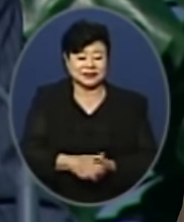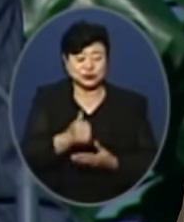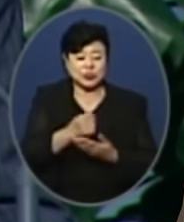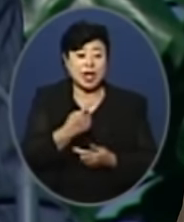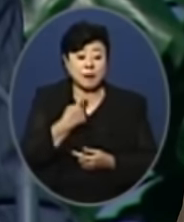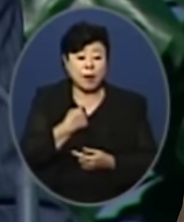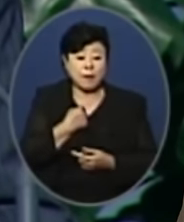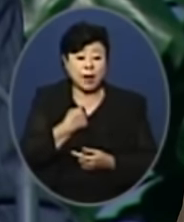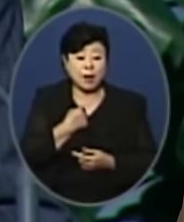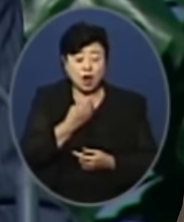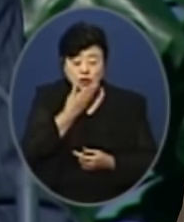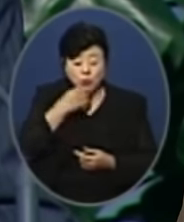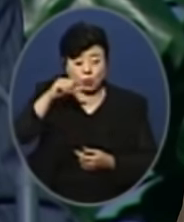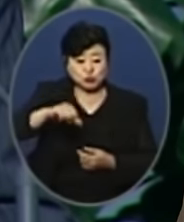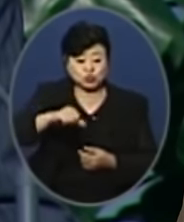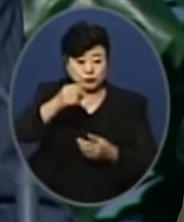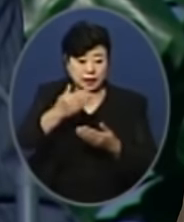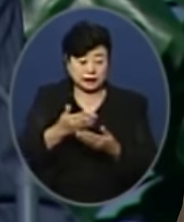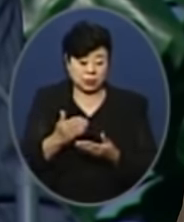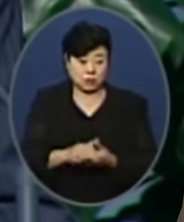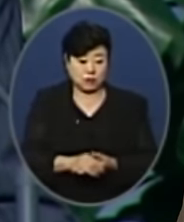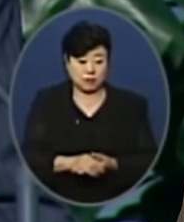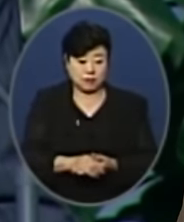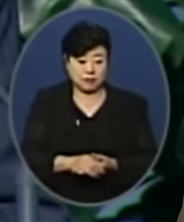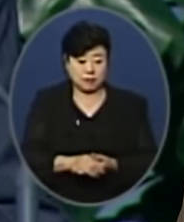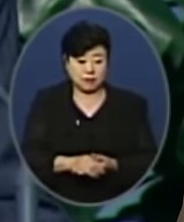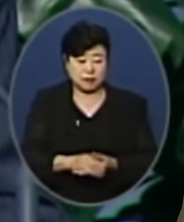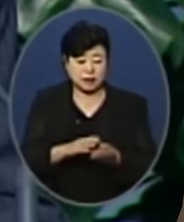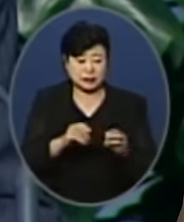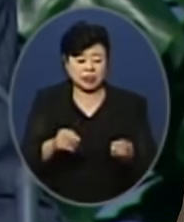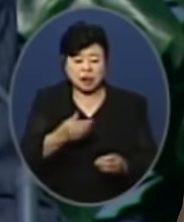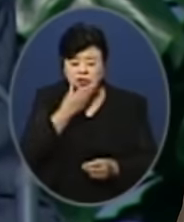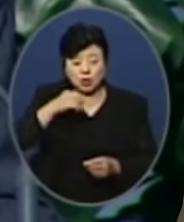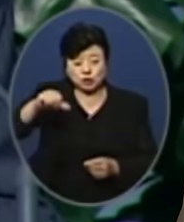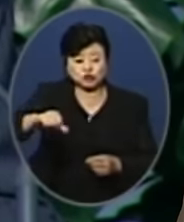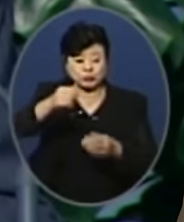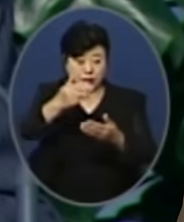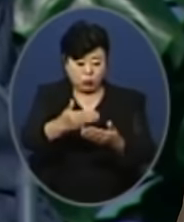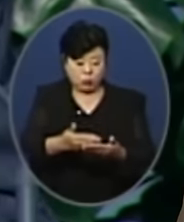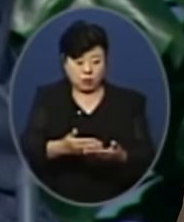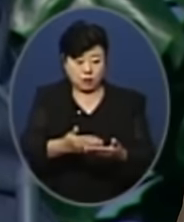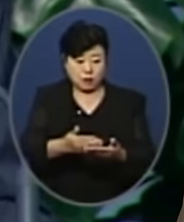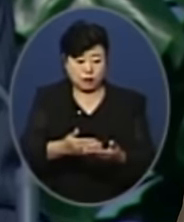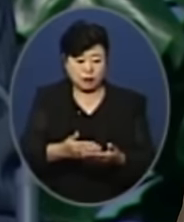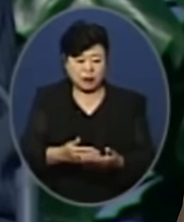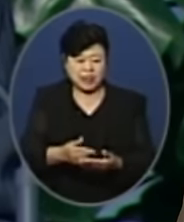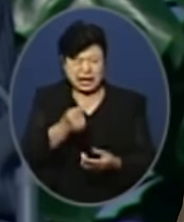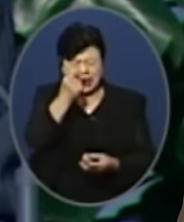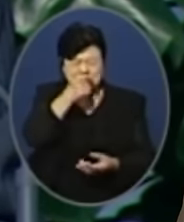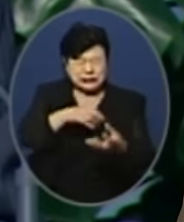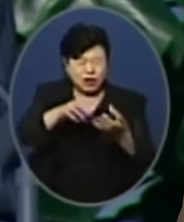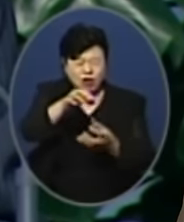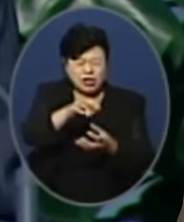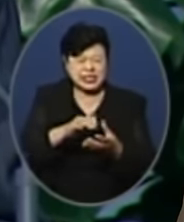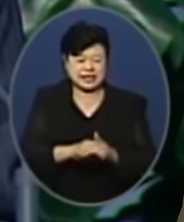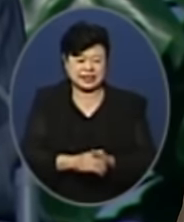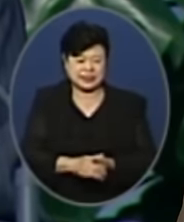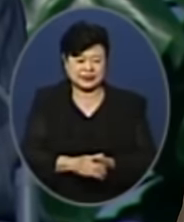범죄하고 난 다음 저주를 받았습니다. 땅은 저주를 받아서 가시와 엉겁퀴가 나고